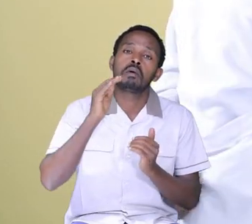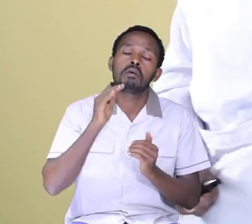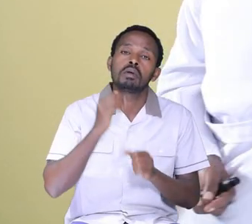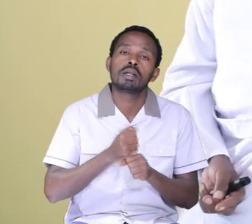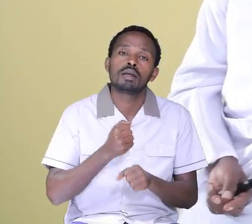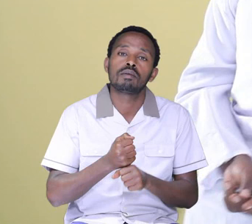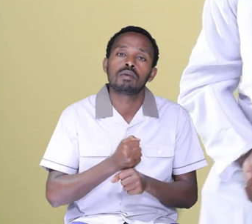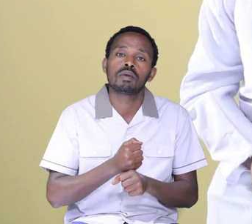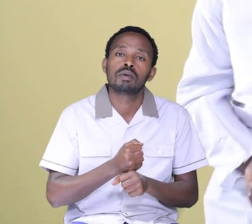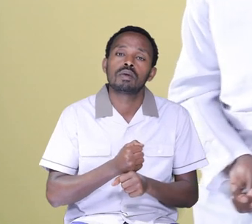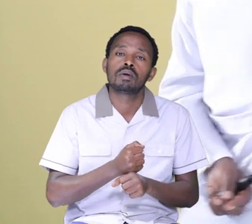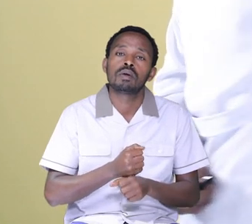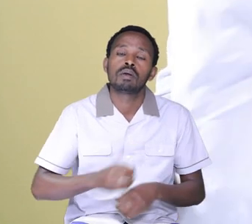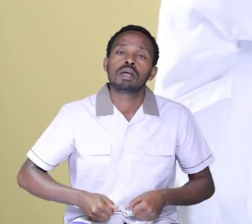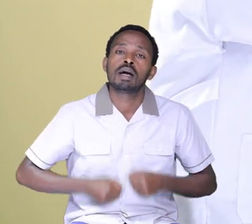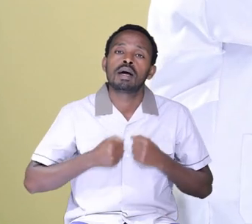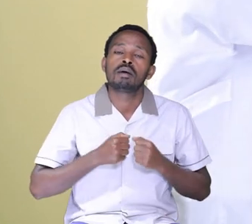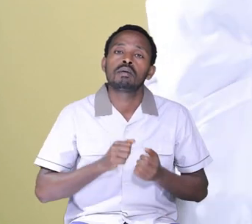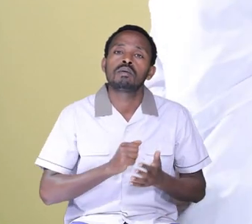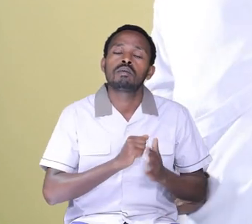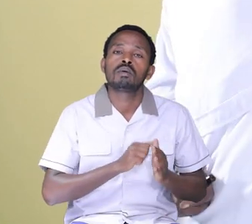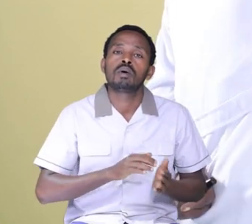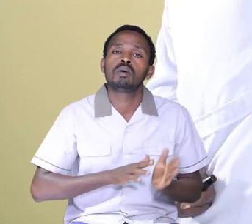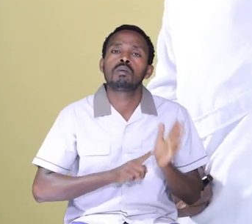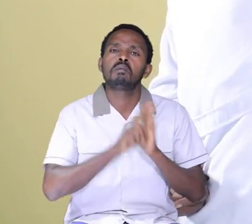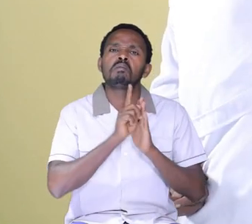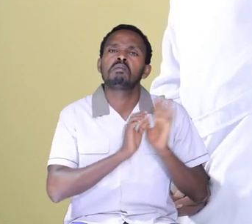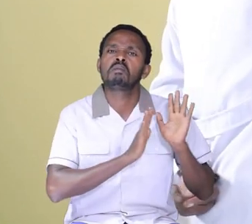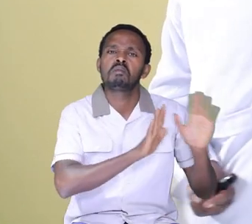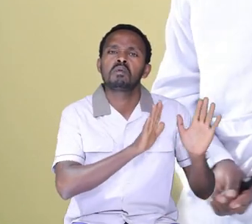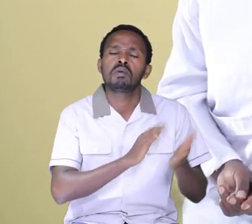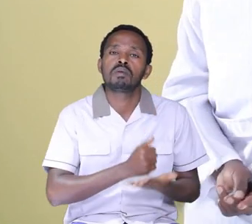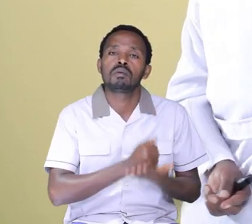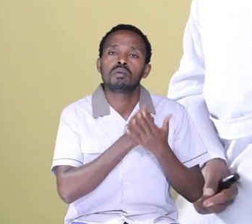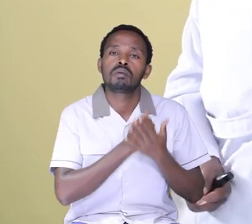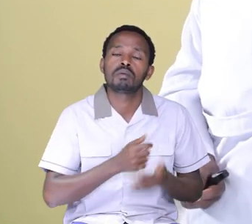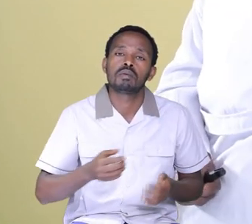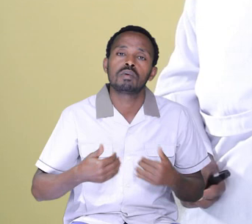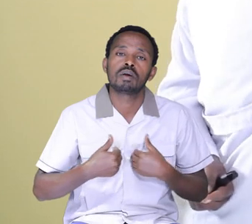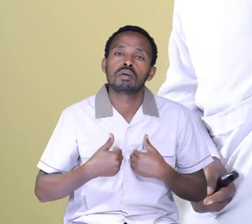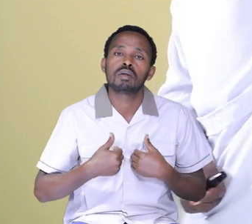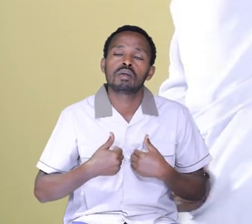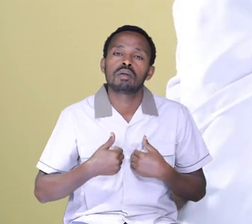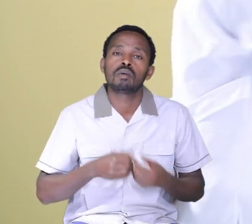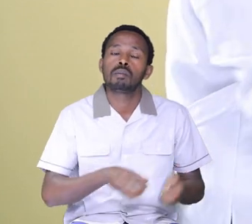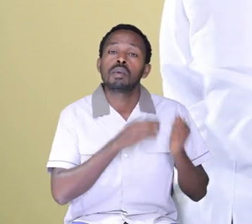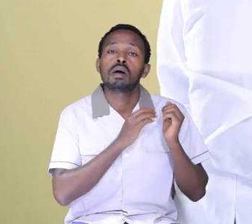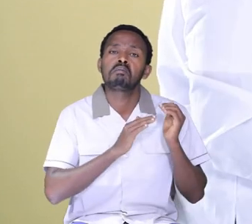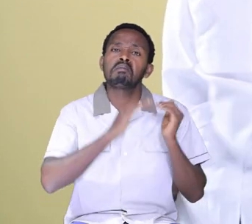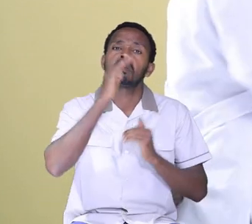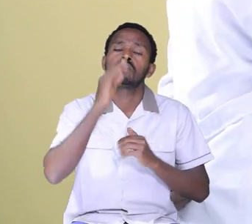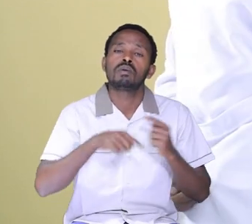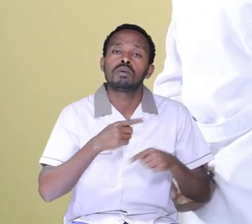irratti dalageessun qaama kana yoo asii ol dhiibnu utubduun iddoo kana waan jirtuuf ba'aan kun garamitti deemaa? Gara olitti deema